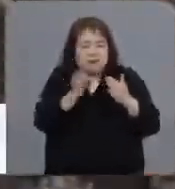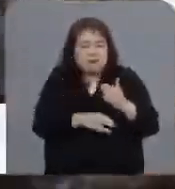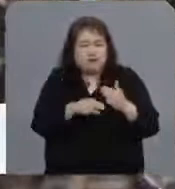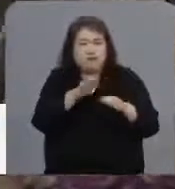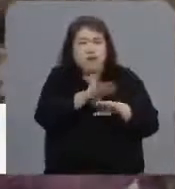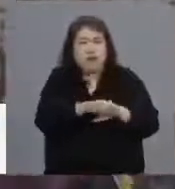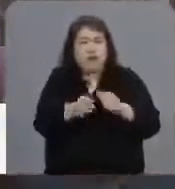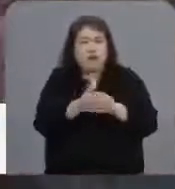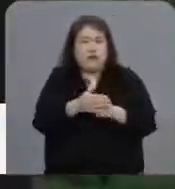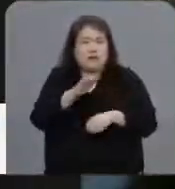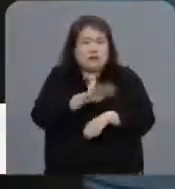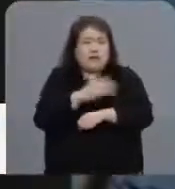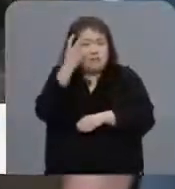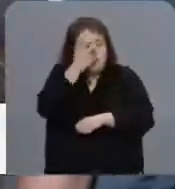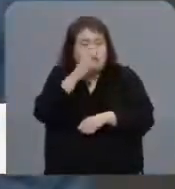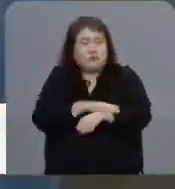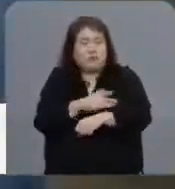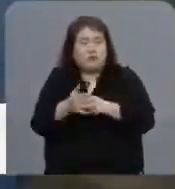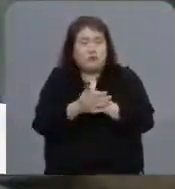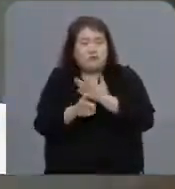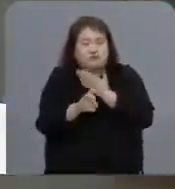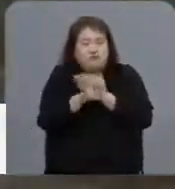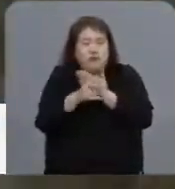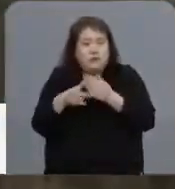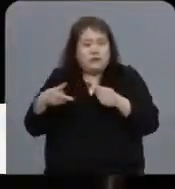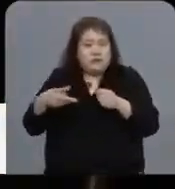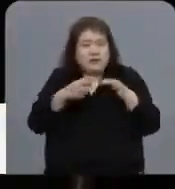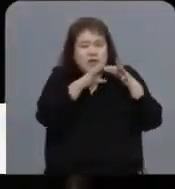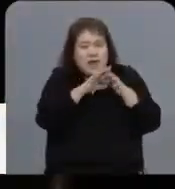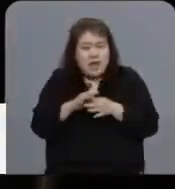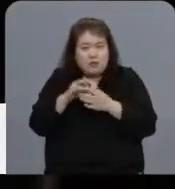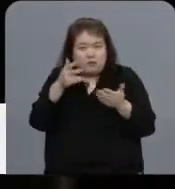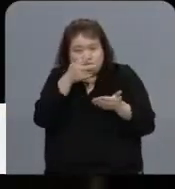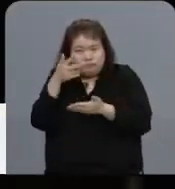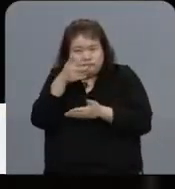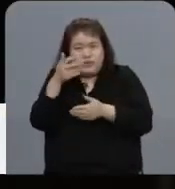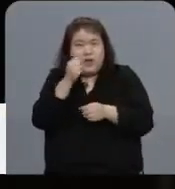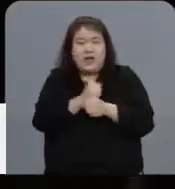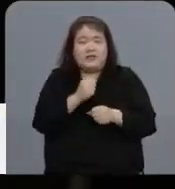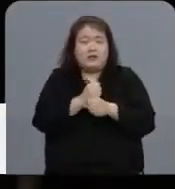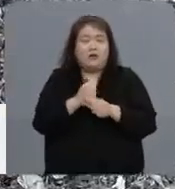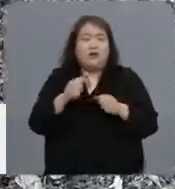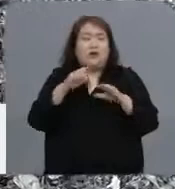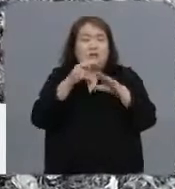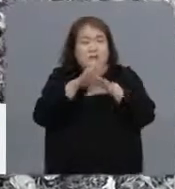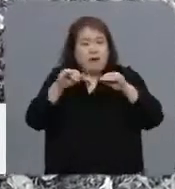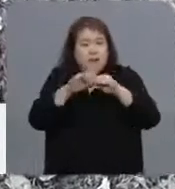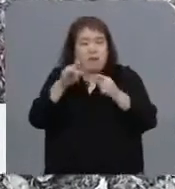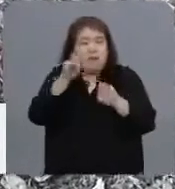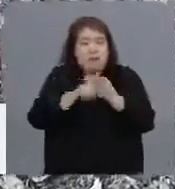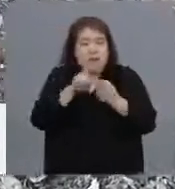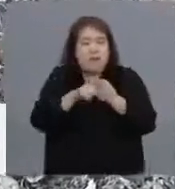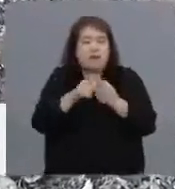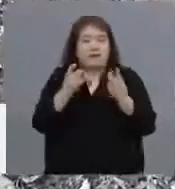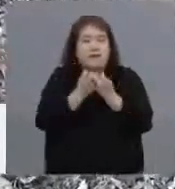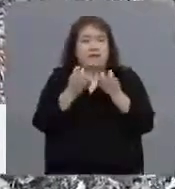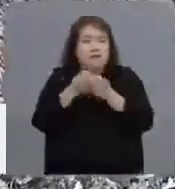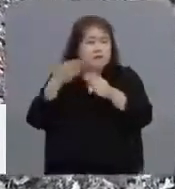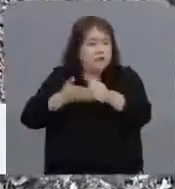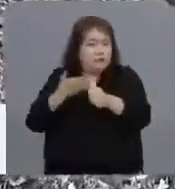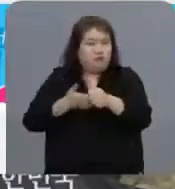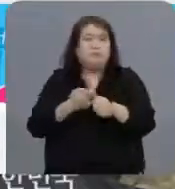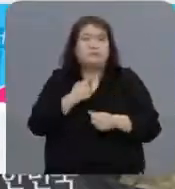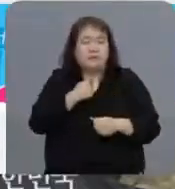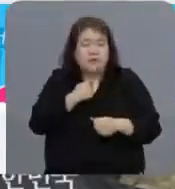허술한 단속 이 불법의 고리를 끈질기게 추적해 폐기물 처리 방안에 대한 근본적인 대책을 촉구했다 는 데